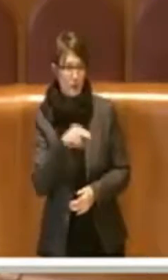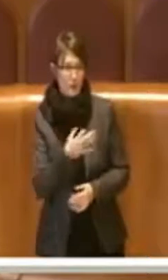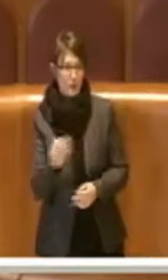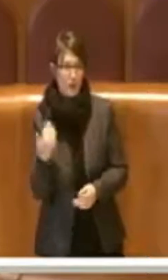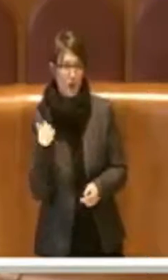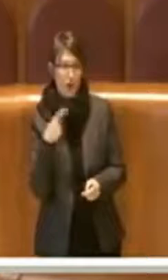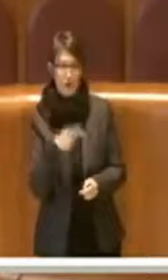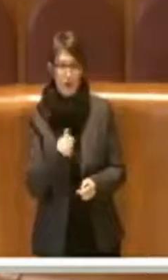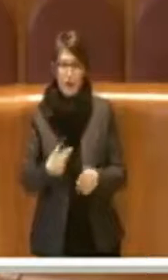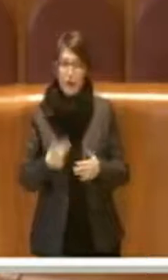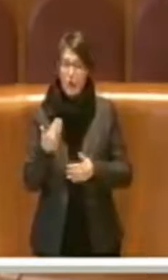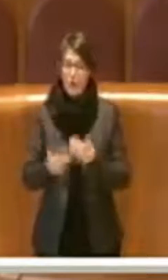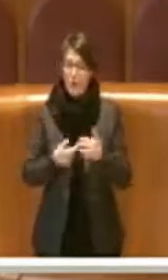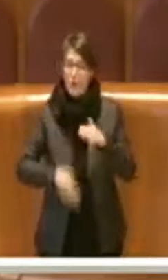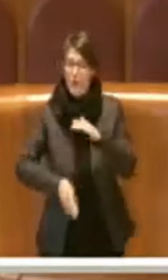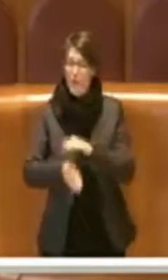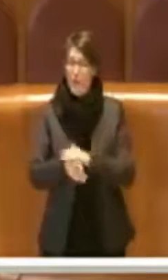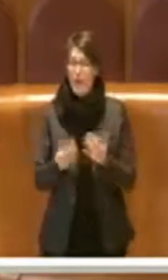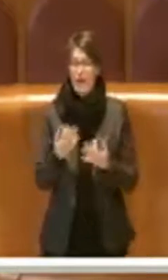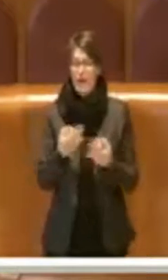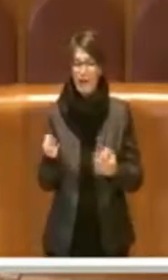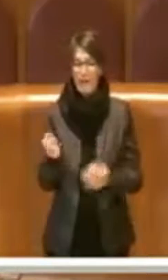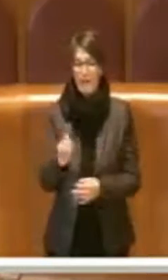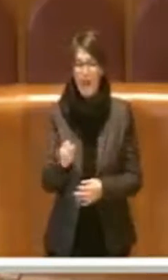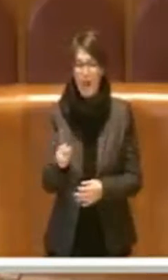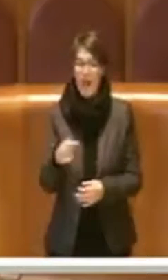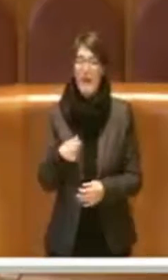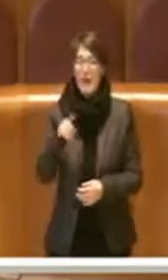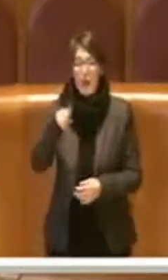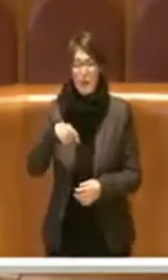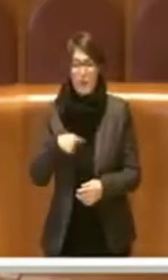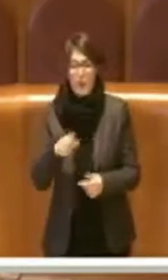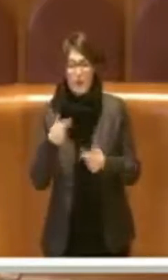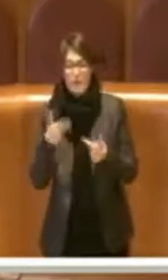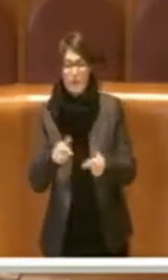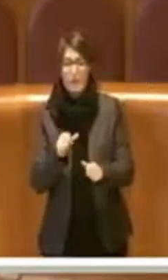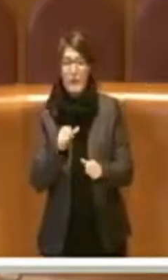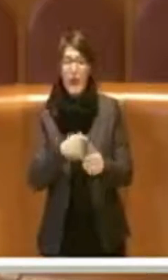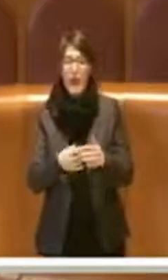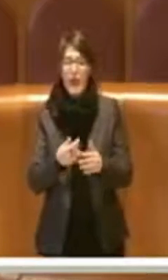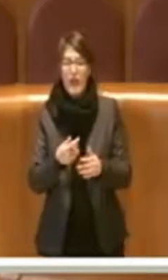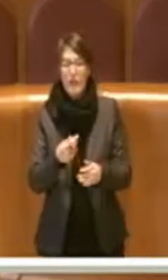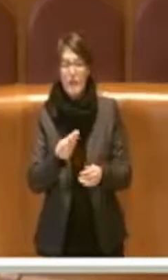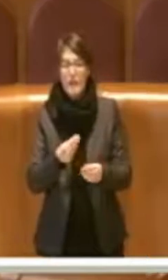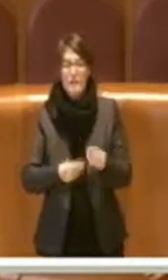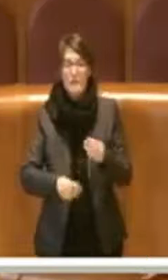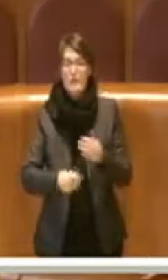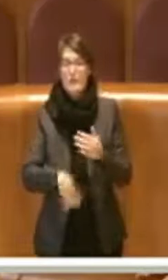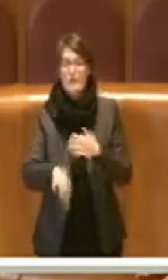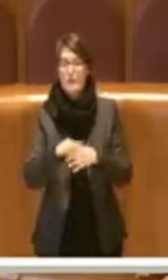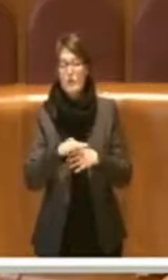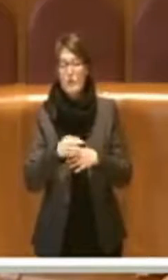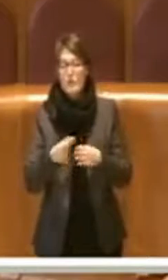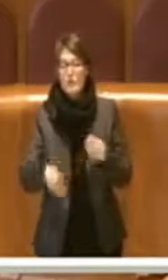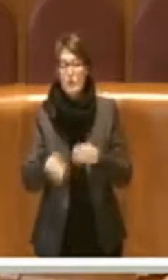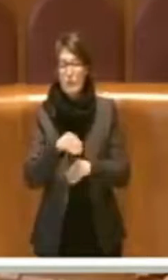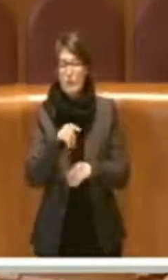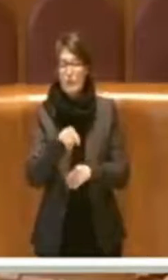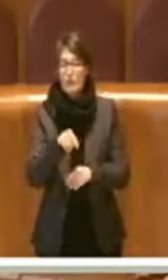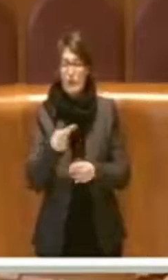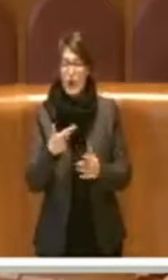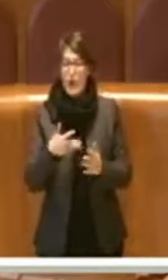anche sostituendo il piano di recupero che non era stato perimetrato nel piano regolatore del